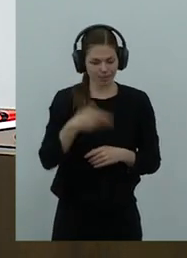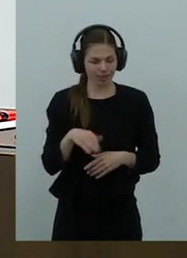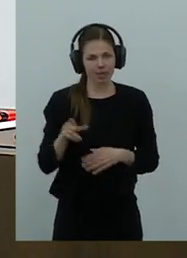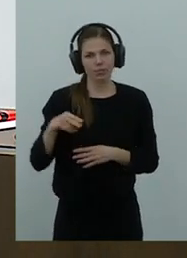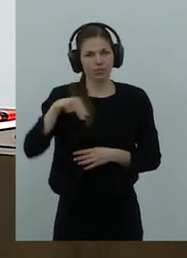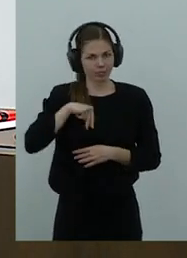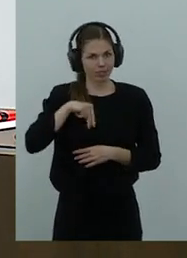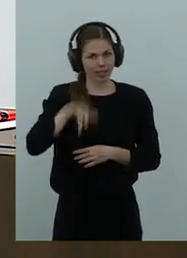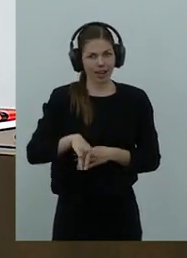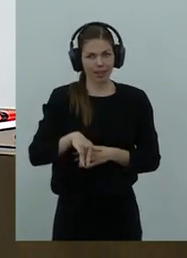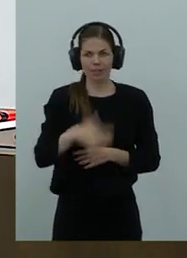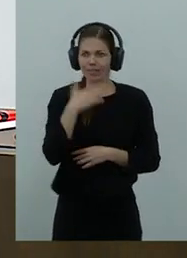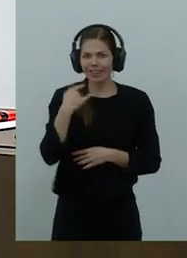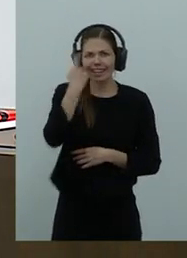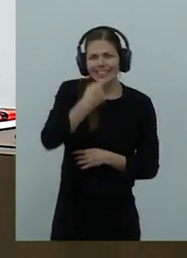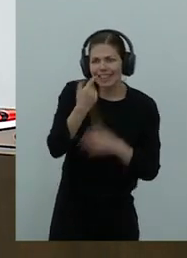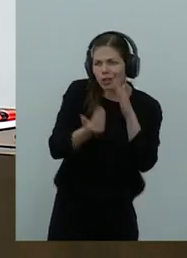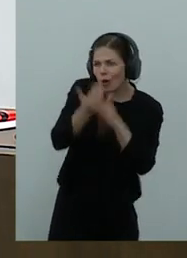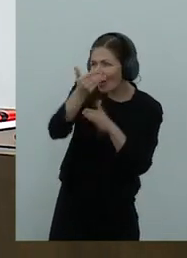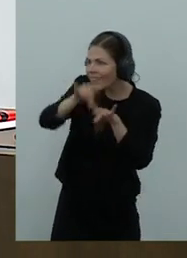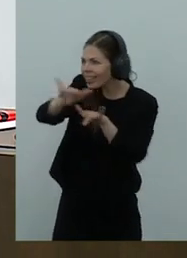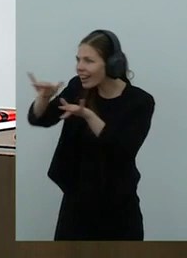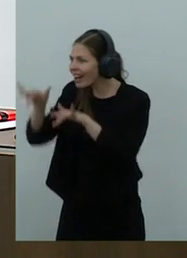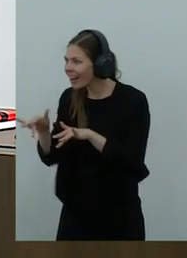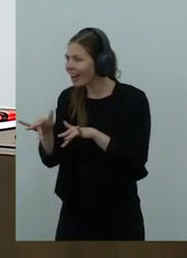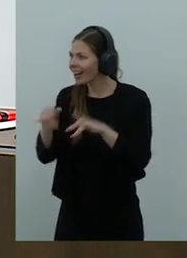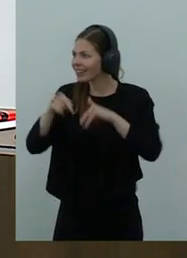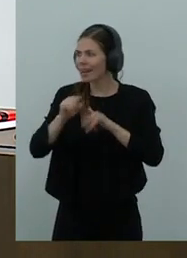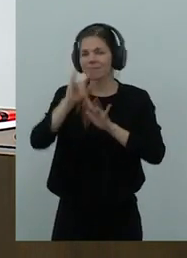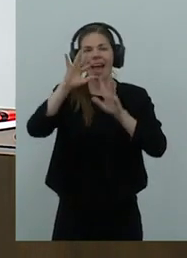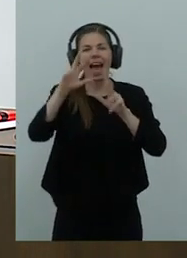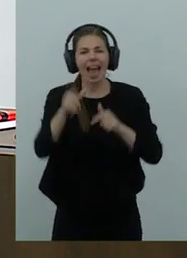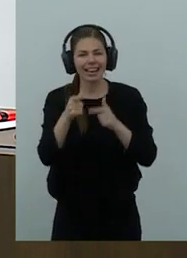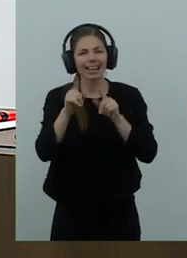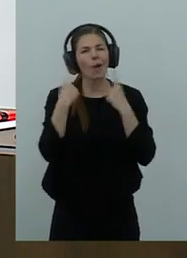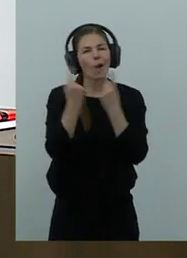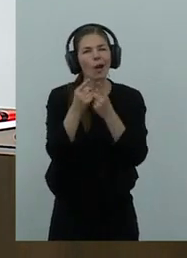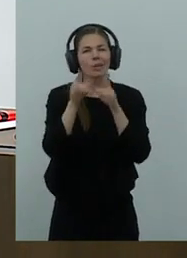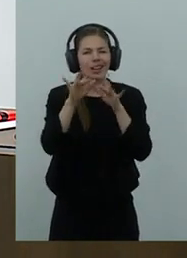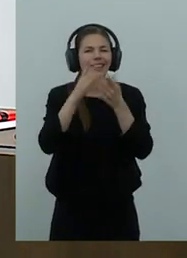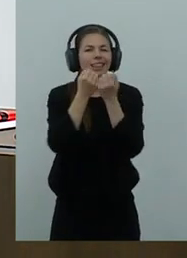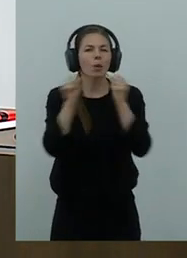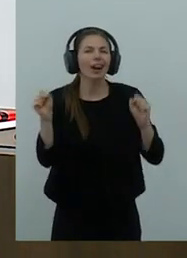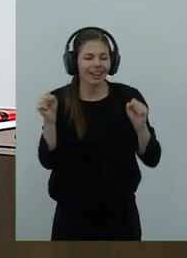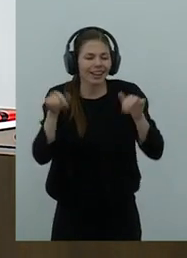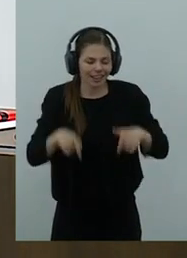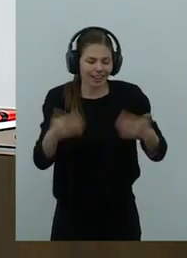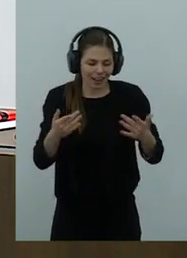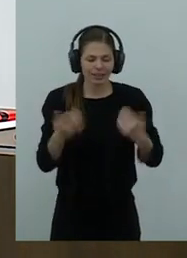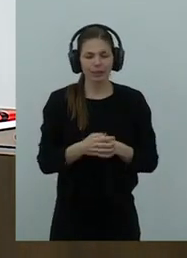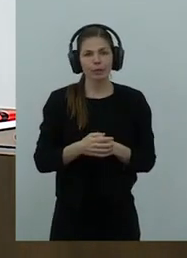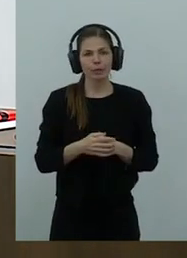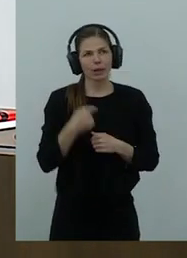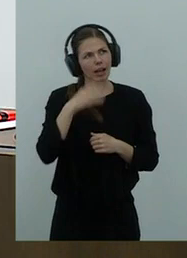Gesichter sind neu in diesen heiligen Räumen der Demokratie. Und nachdem ich glaube, so ziemlich genau auf den